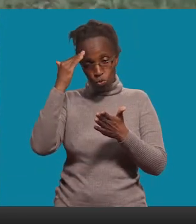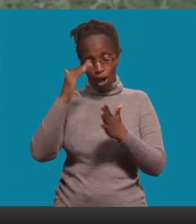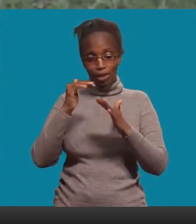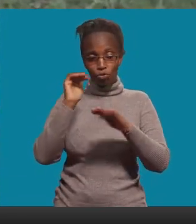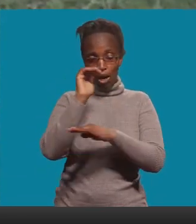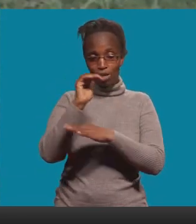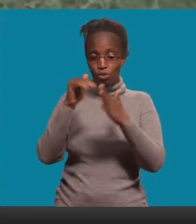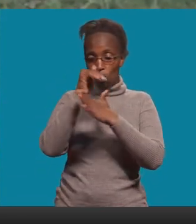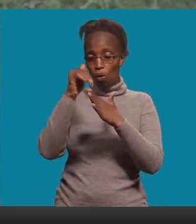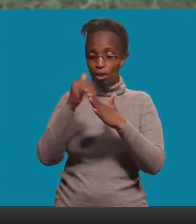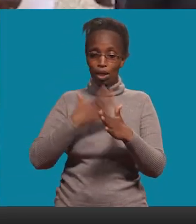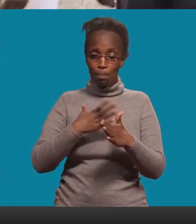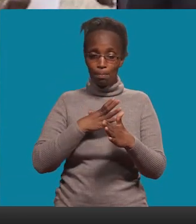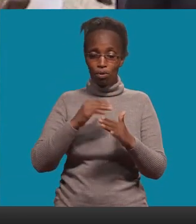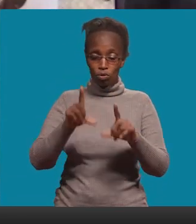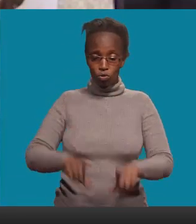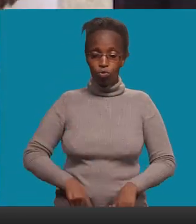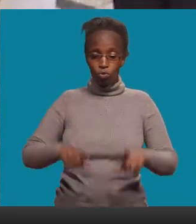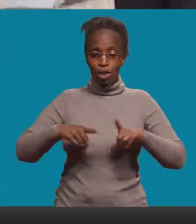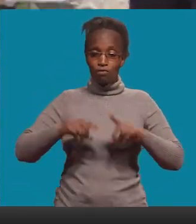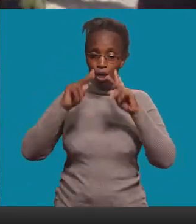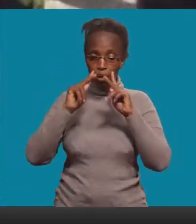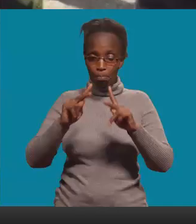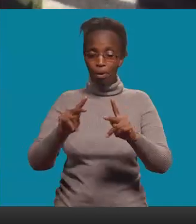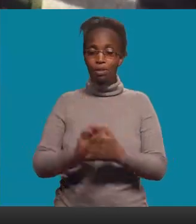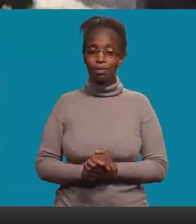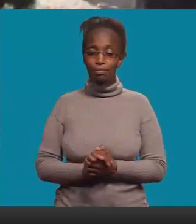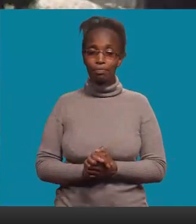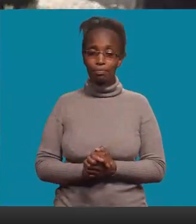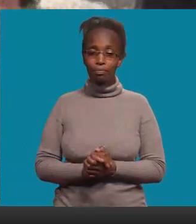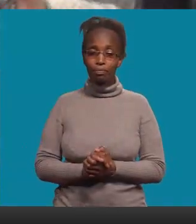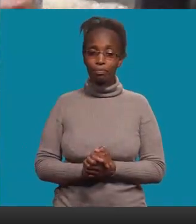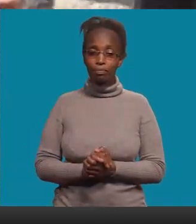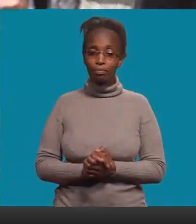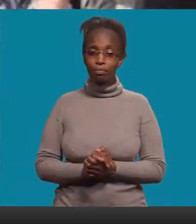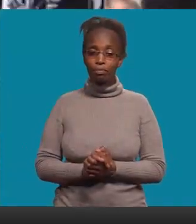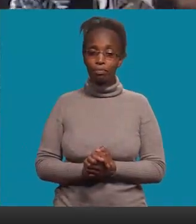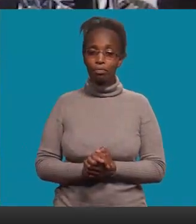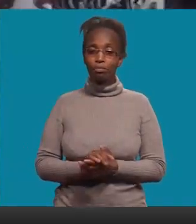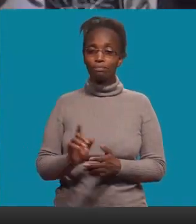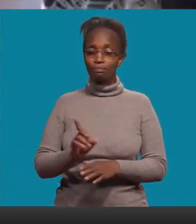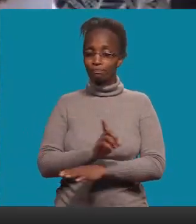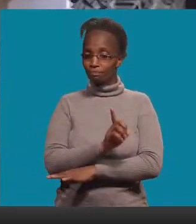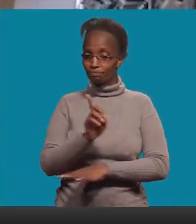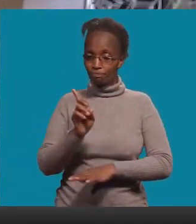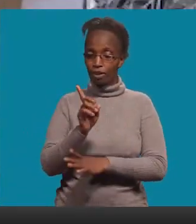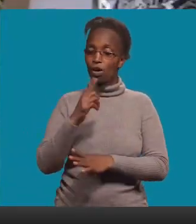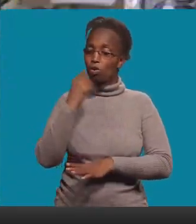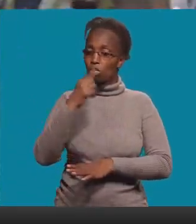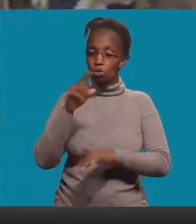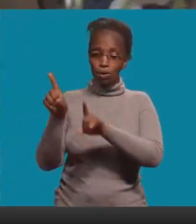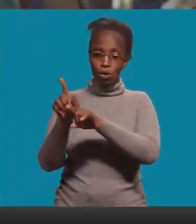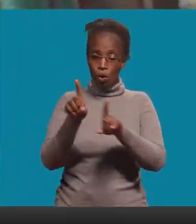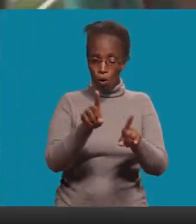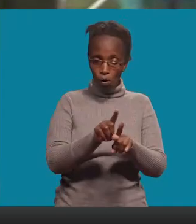mmesikia, kuwaomba mkae na amani. Naibu Speaker wa Seneti Margaret Kamar, ambaye pia ni mdhamini wa hazina ya kitaifa